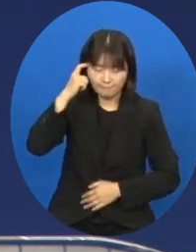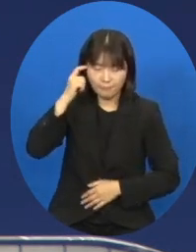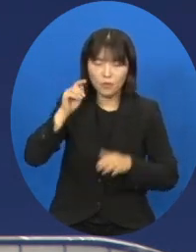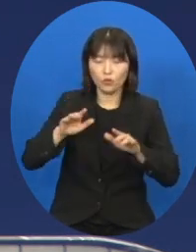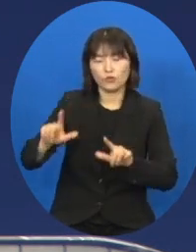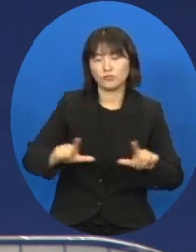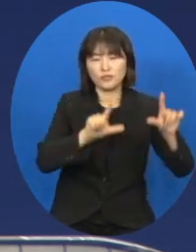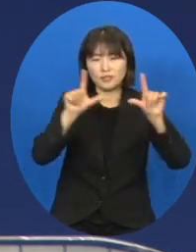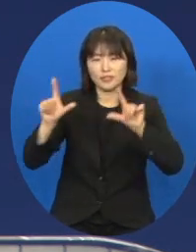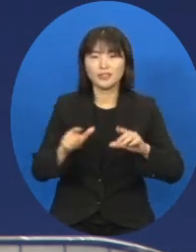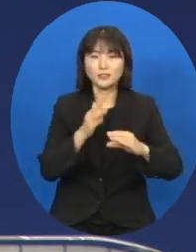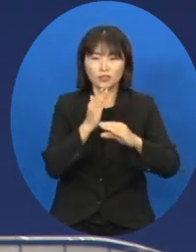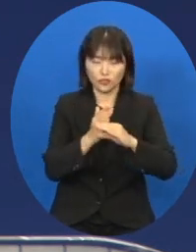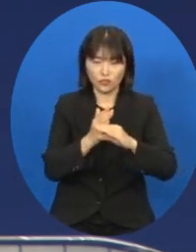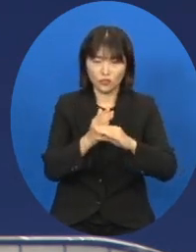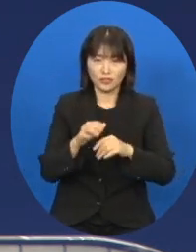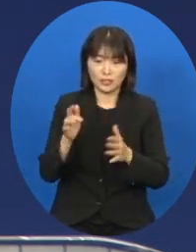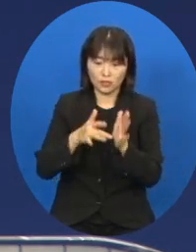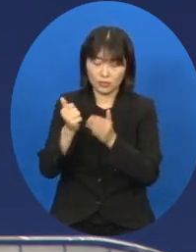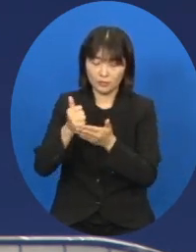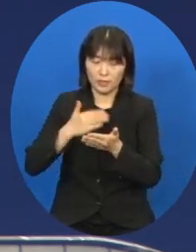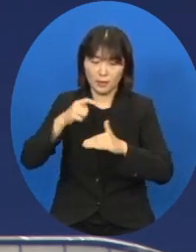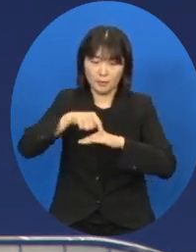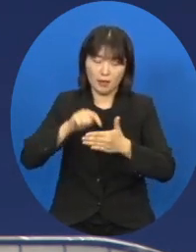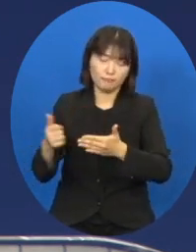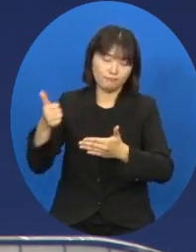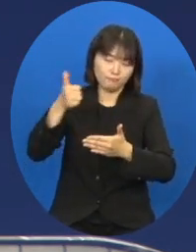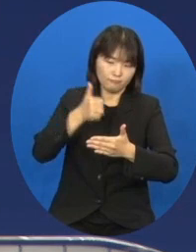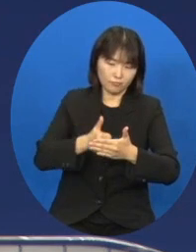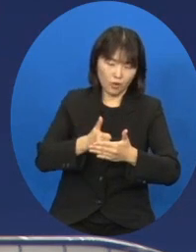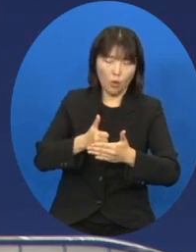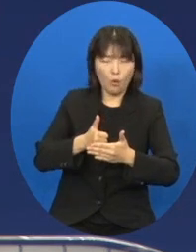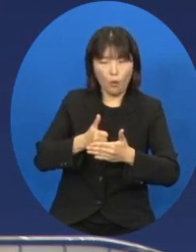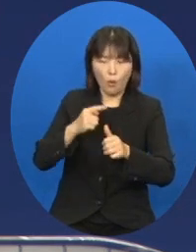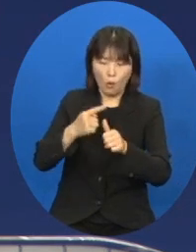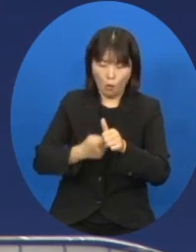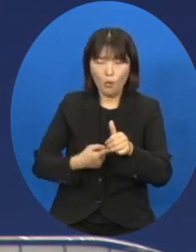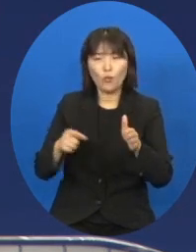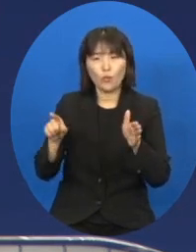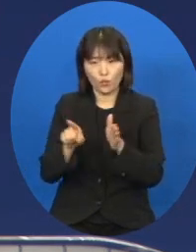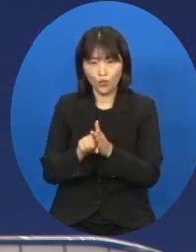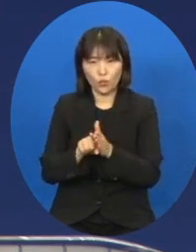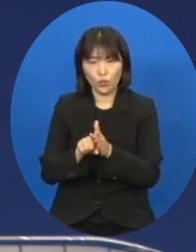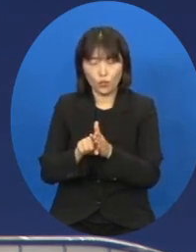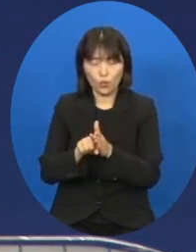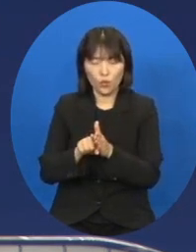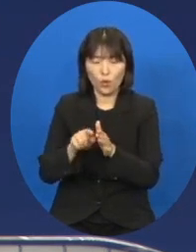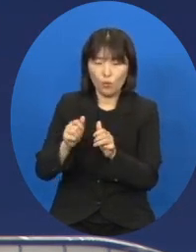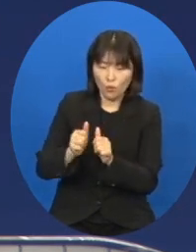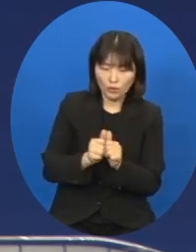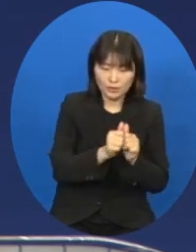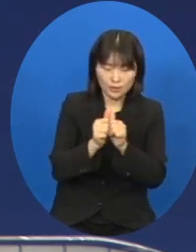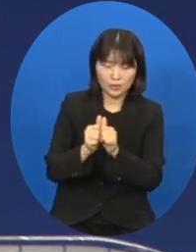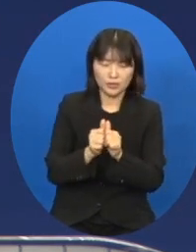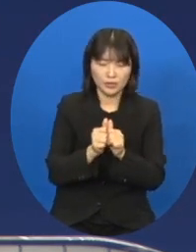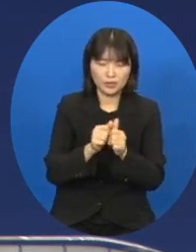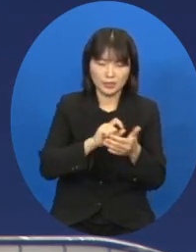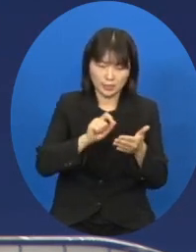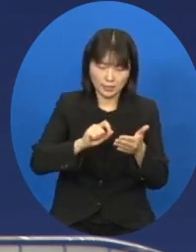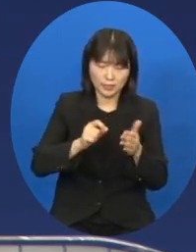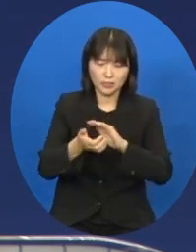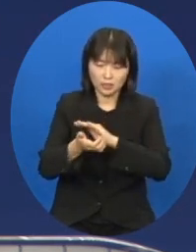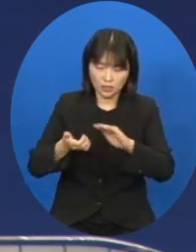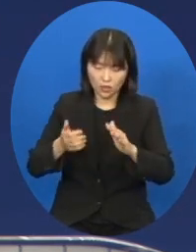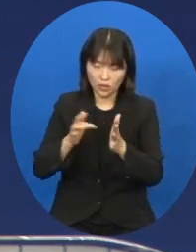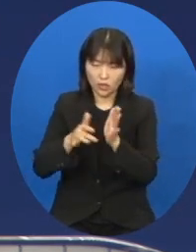살고 있다. 예수님이 내 마음에 계신 것이 점점 믿어진다. 동행일기 쓰기 전에도 예수님이